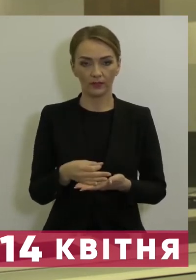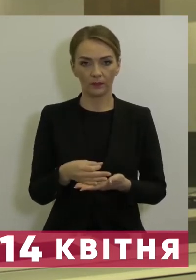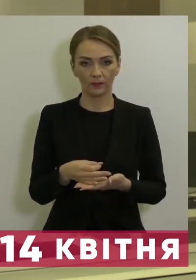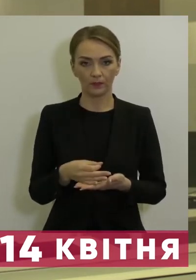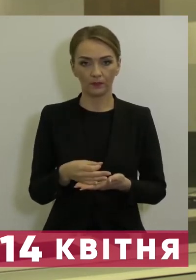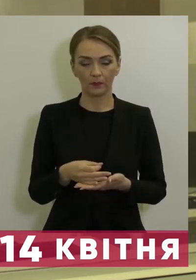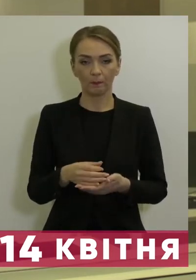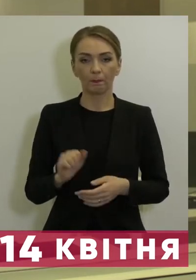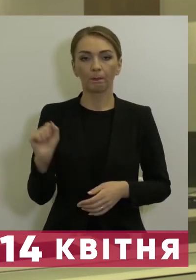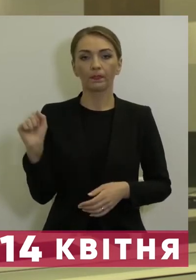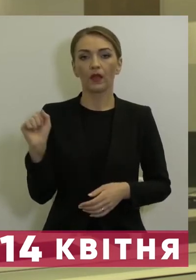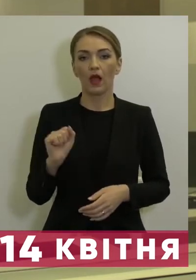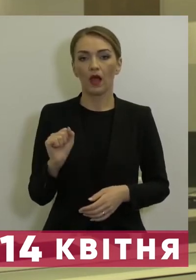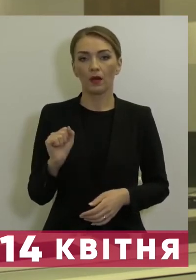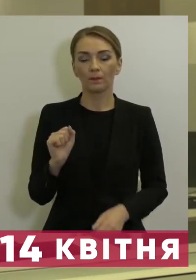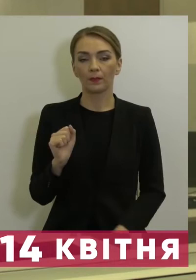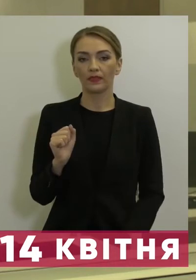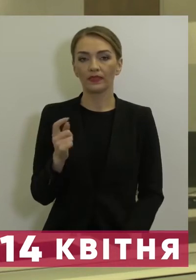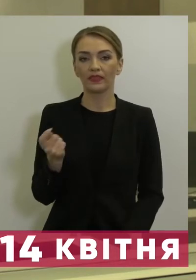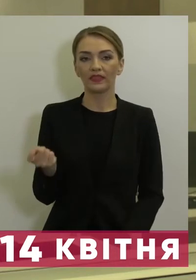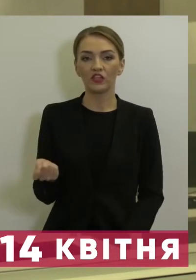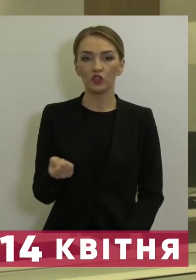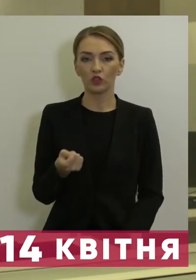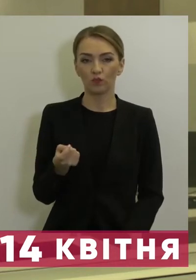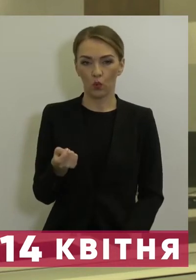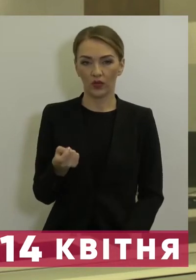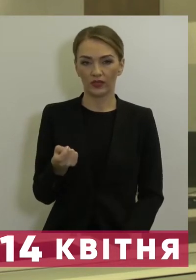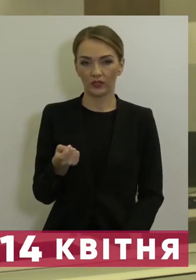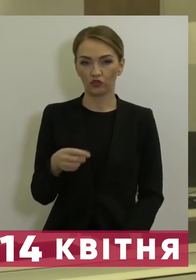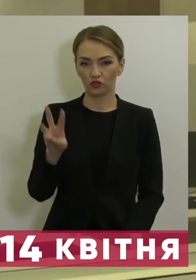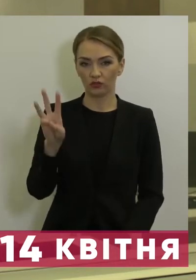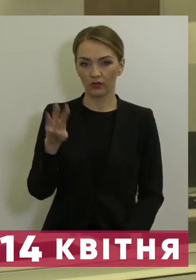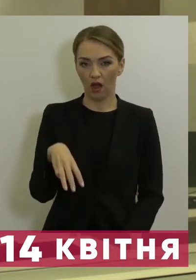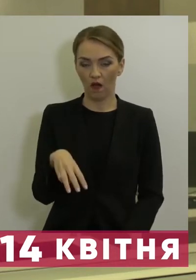А нижній поріг штрафу